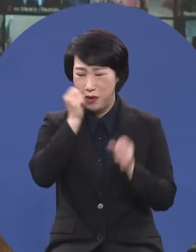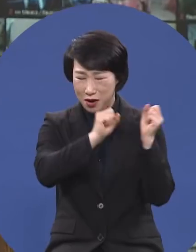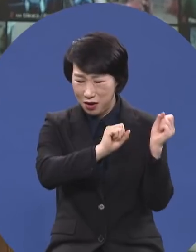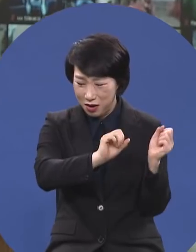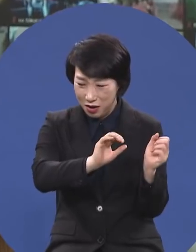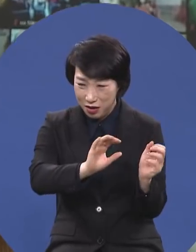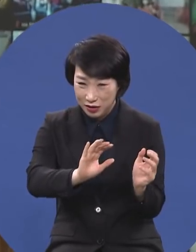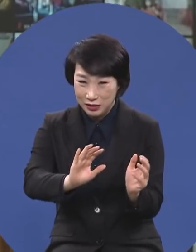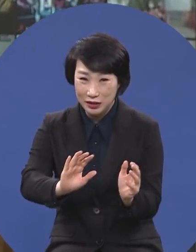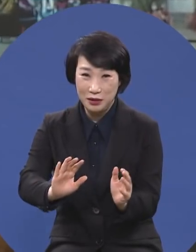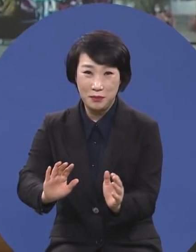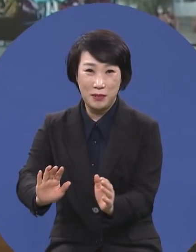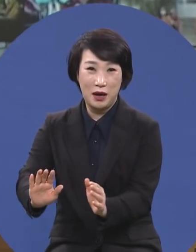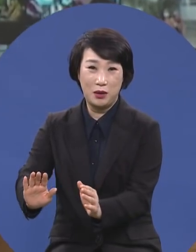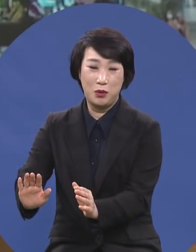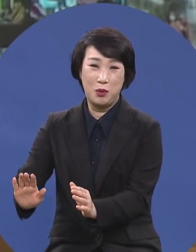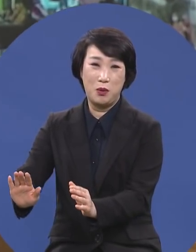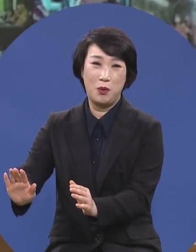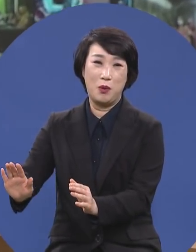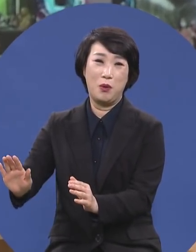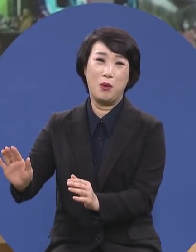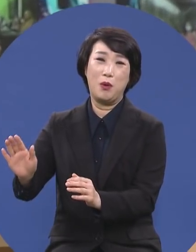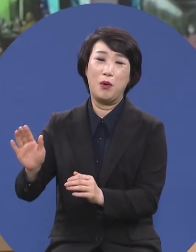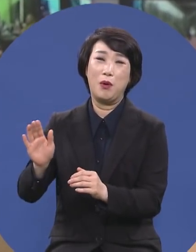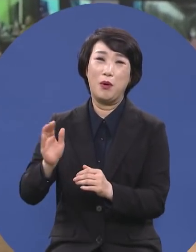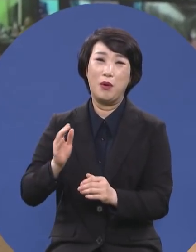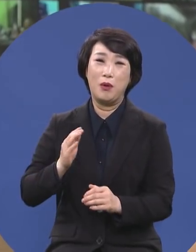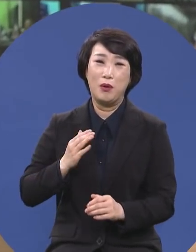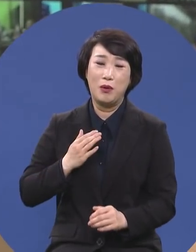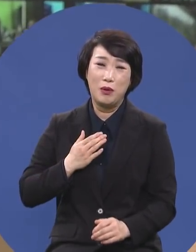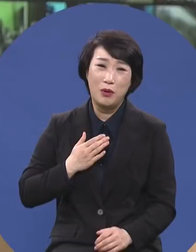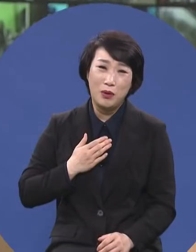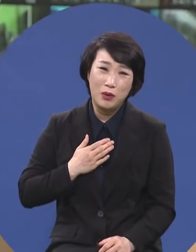세상에서 버림받고